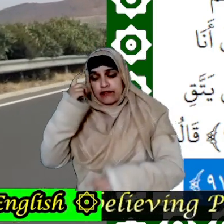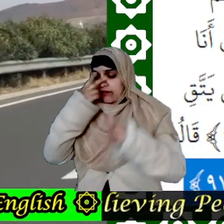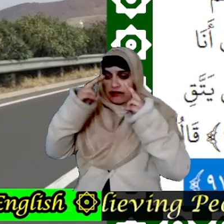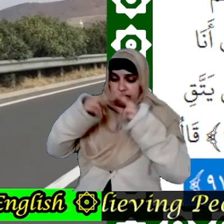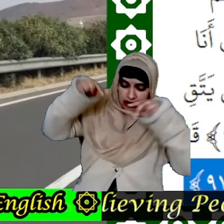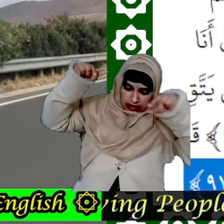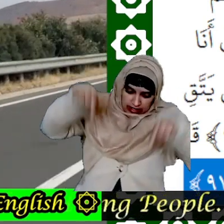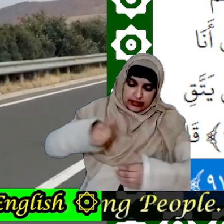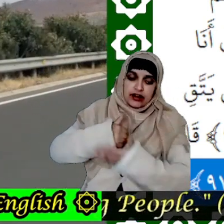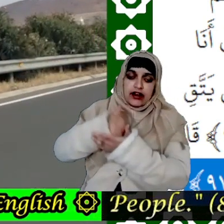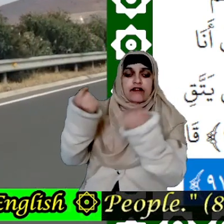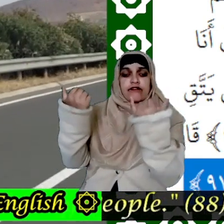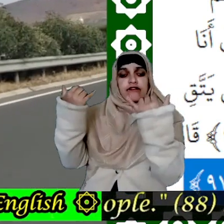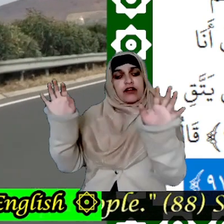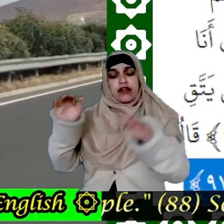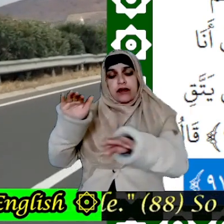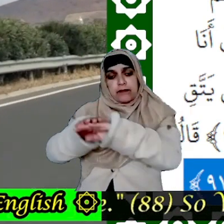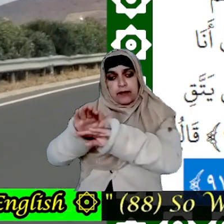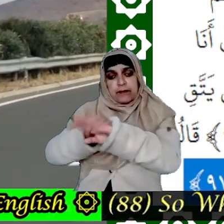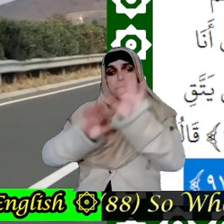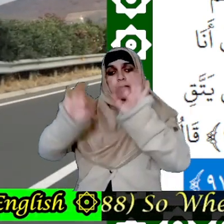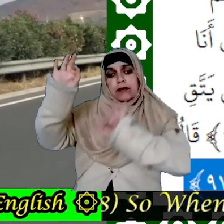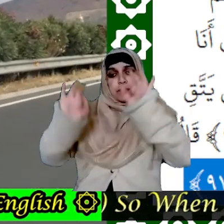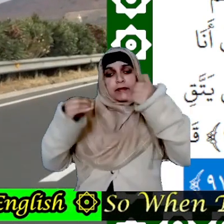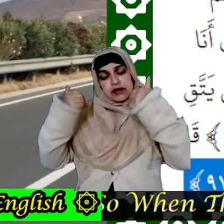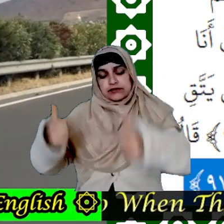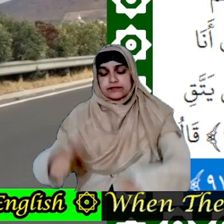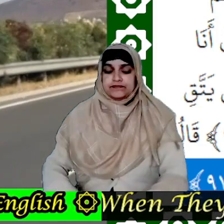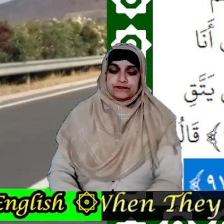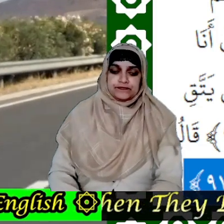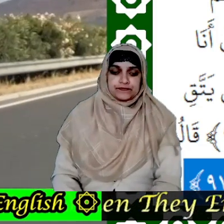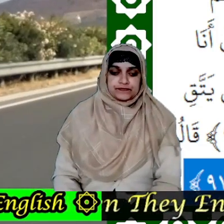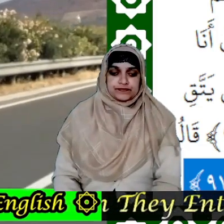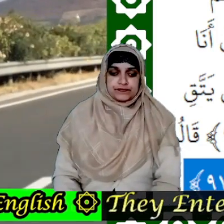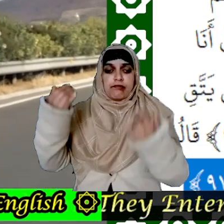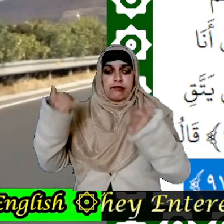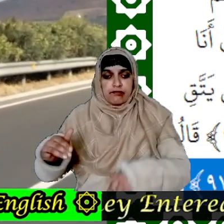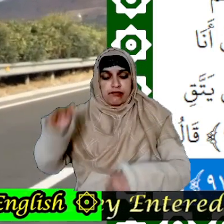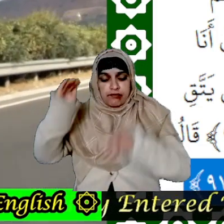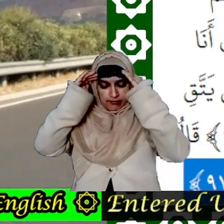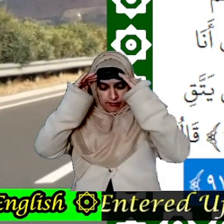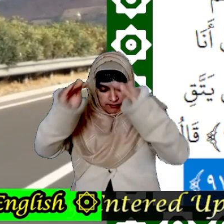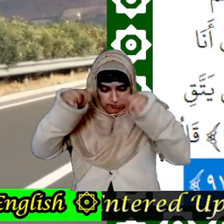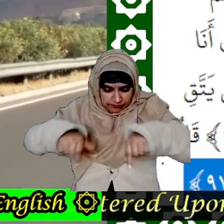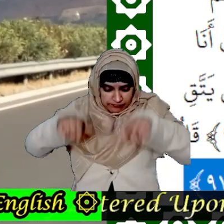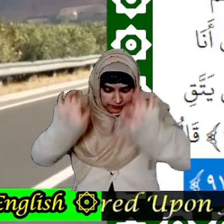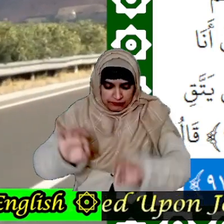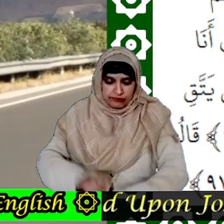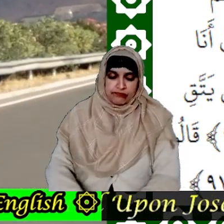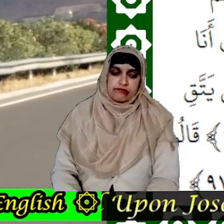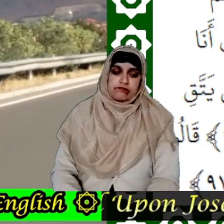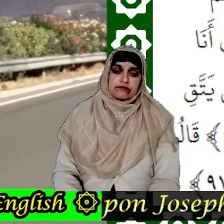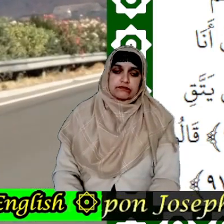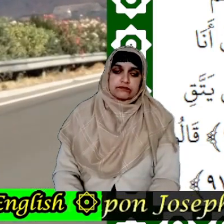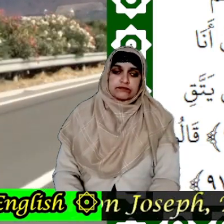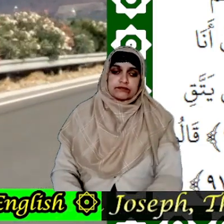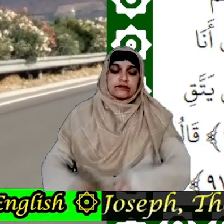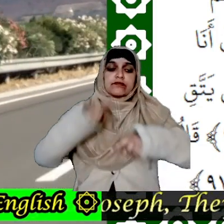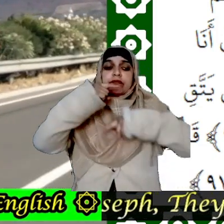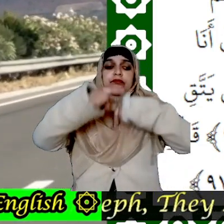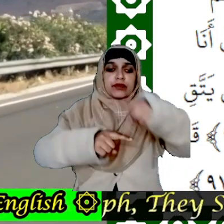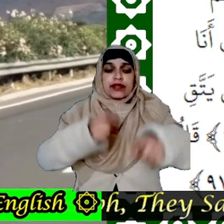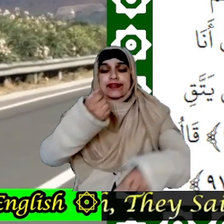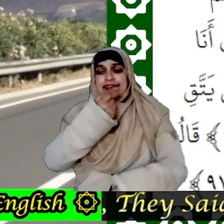سوات يوسفي إيه أنا يوسفي خن الله نب ليس خي خالا أبان ثاني قد من الله علينا